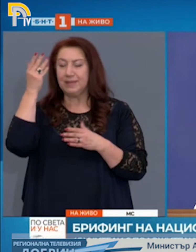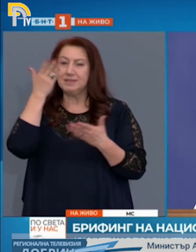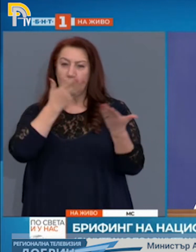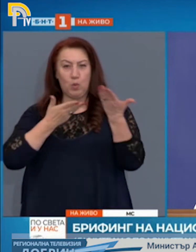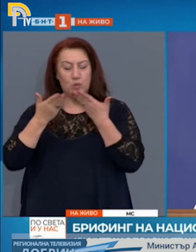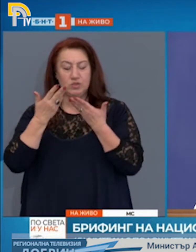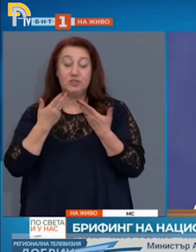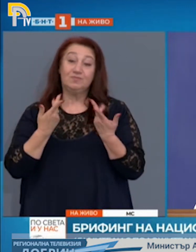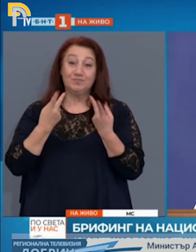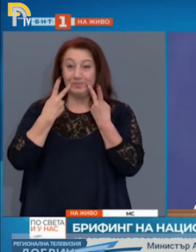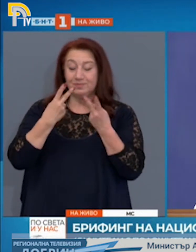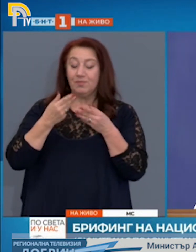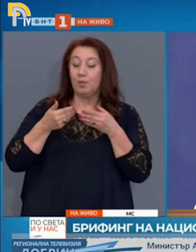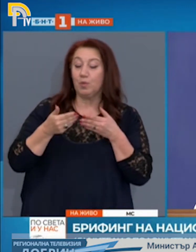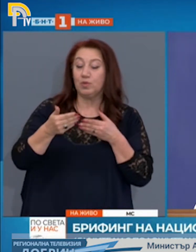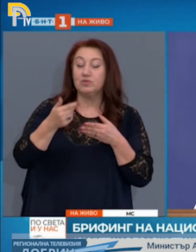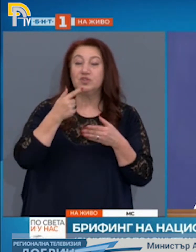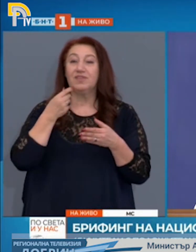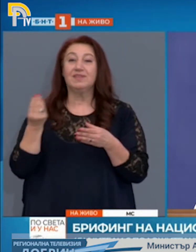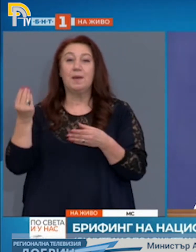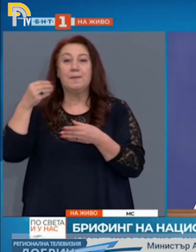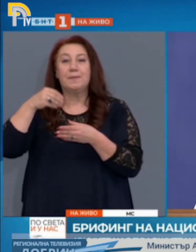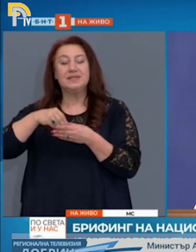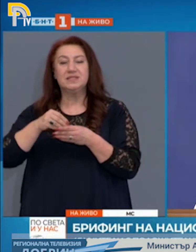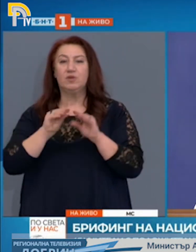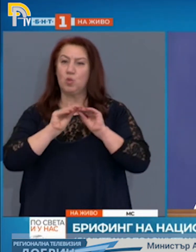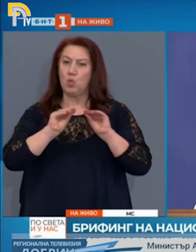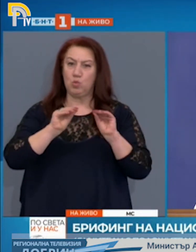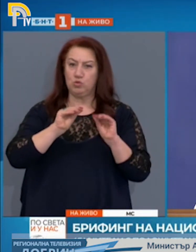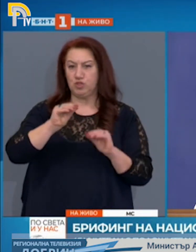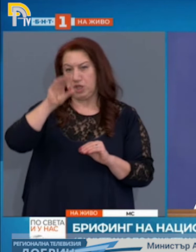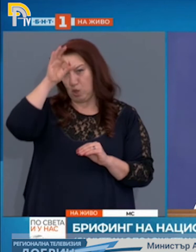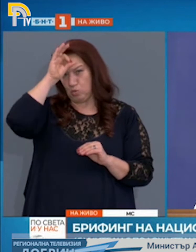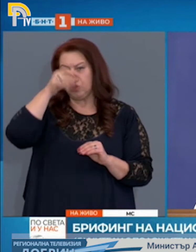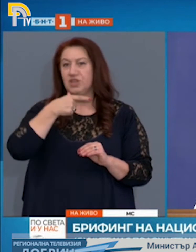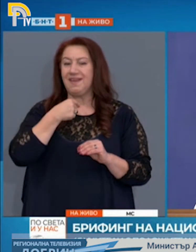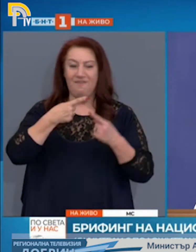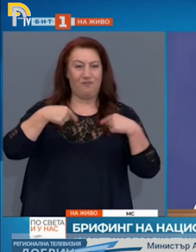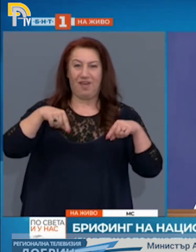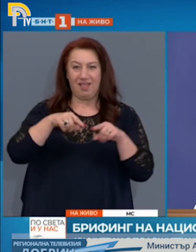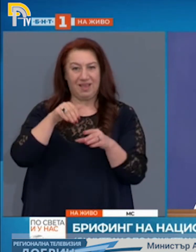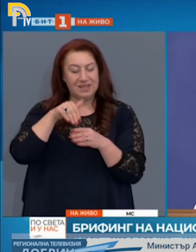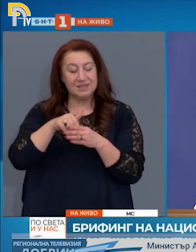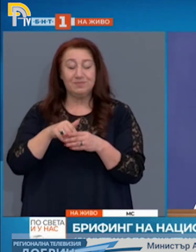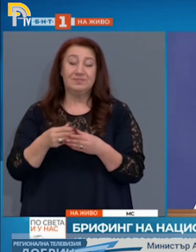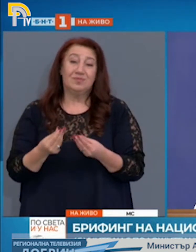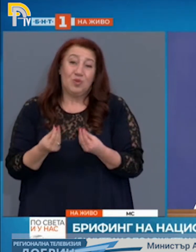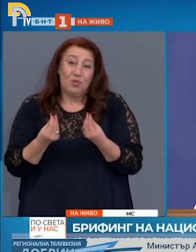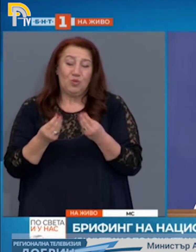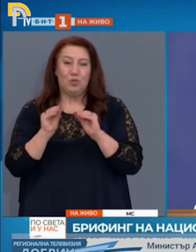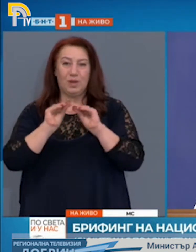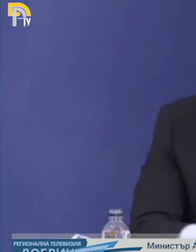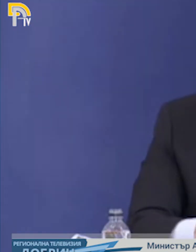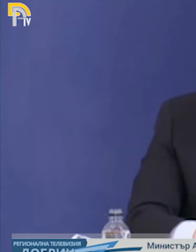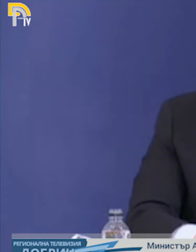продължаване на присъственото обучение на учениците и постигане на по-добри образователни